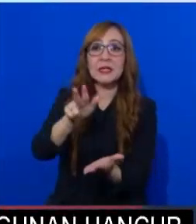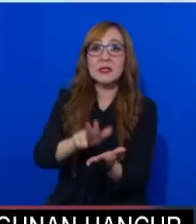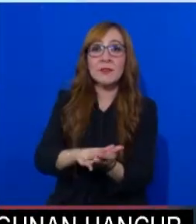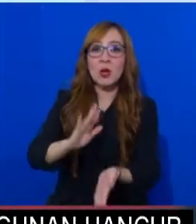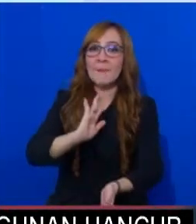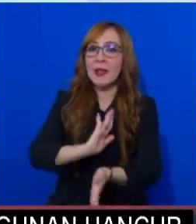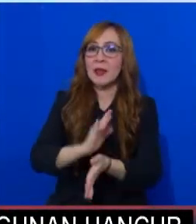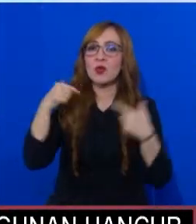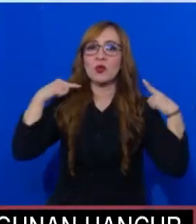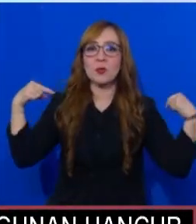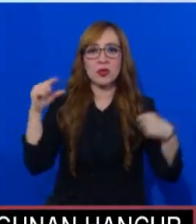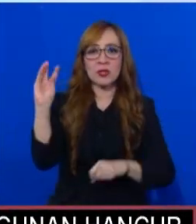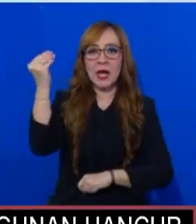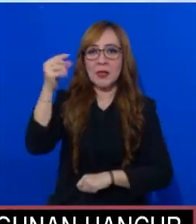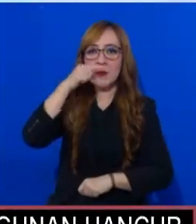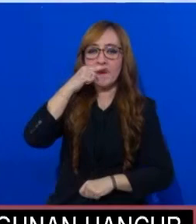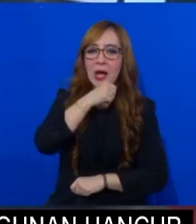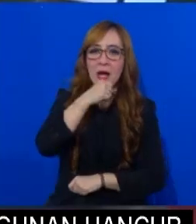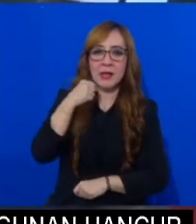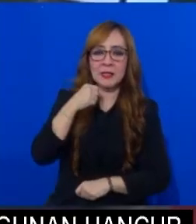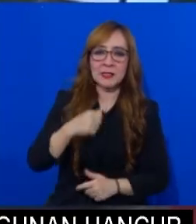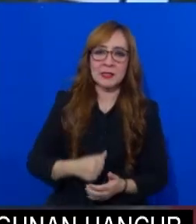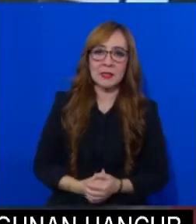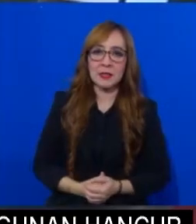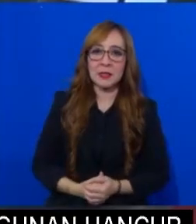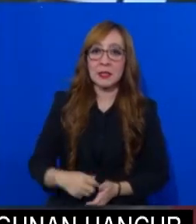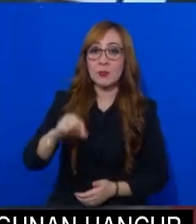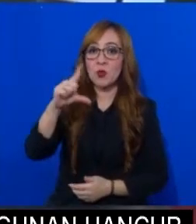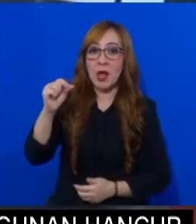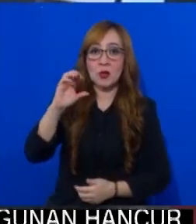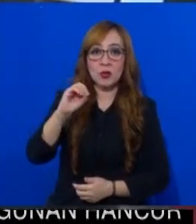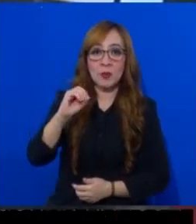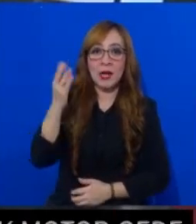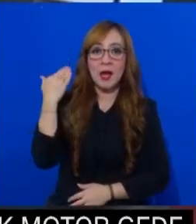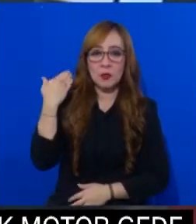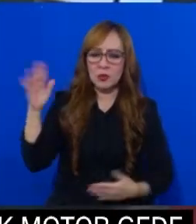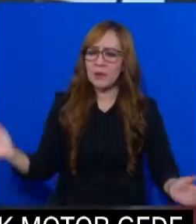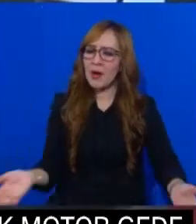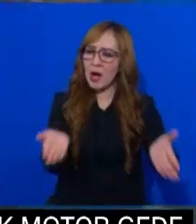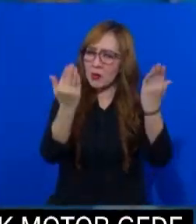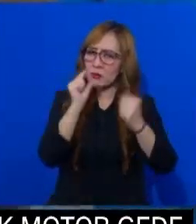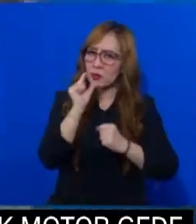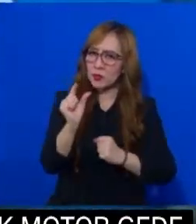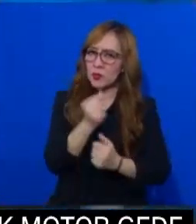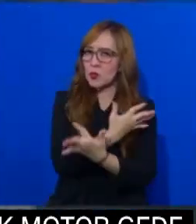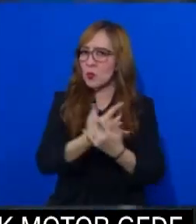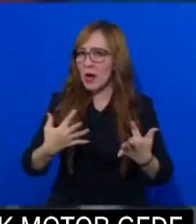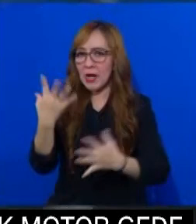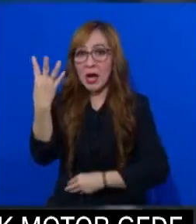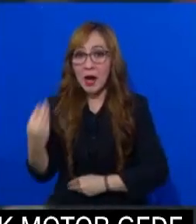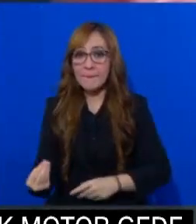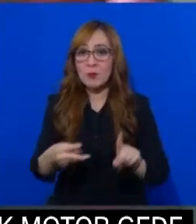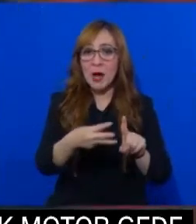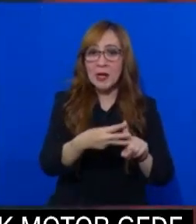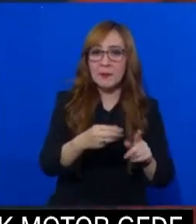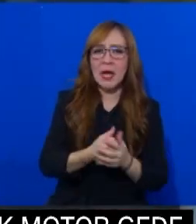mantan Gubernur DKI Jakarta Anies Baswedan pada Oktober lalu. Dibangun untuk mereka, warga Kampung Bayam yang rela